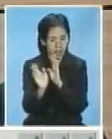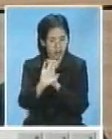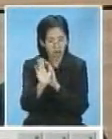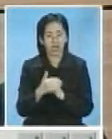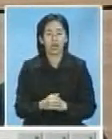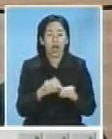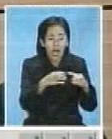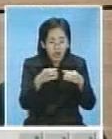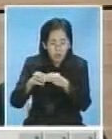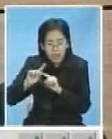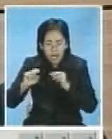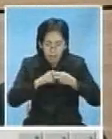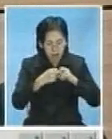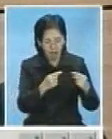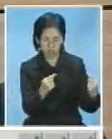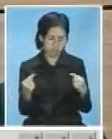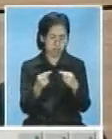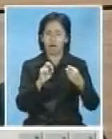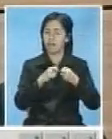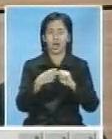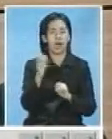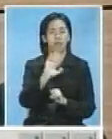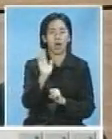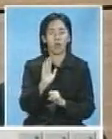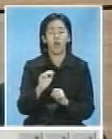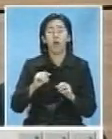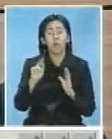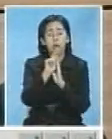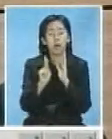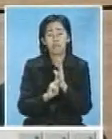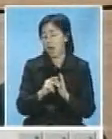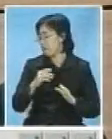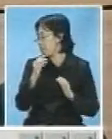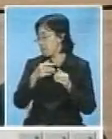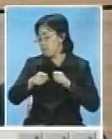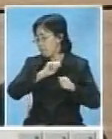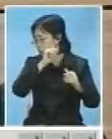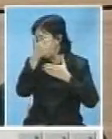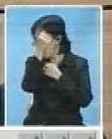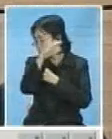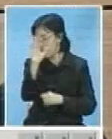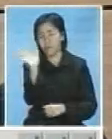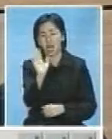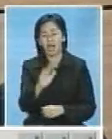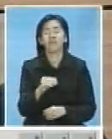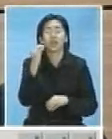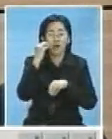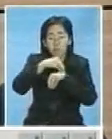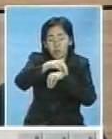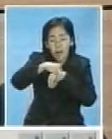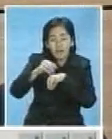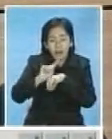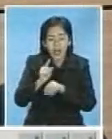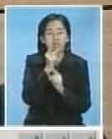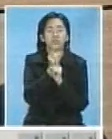ให้กลุ่มใดสร้างความแตกแยกอย่างจงใจไม่เคารพกฎหมายไม่ได้ระเบียบกระทรวงมหาดไทยบอกตั้งหมู่บ้านต้องเป็นอย่างไรอย่าง